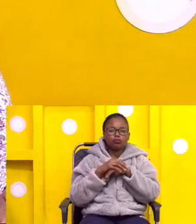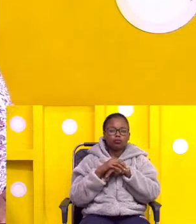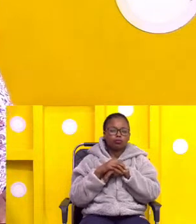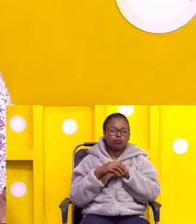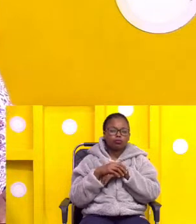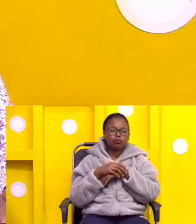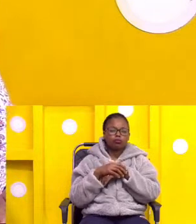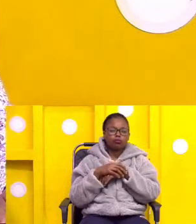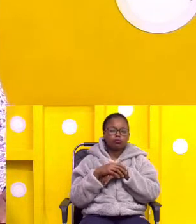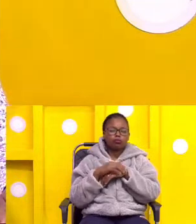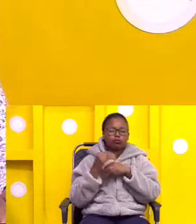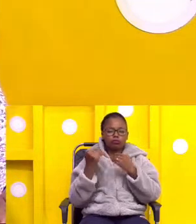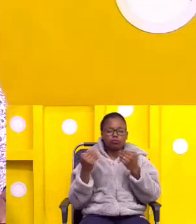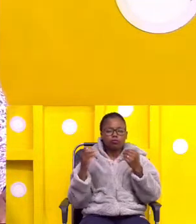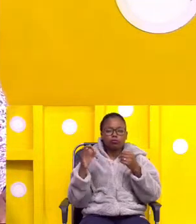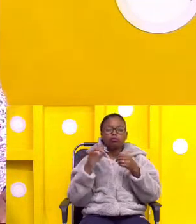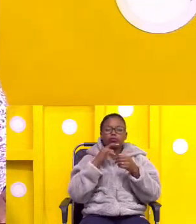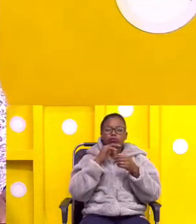Ciana cia muthuri ucio